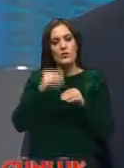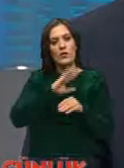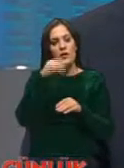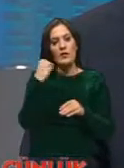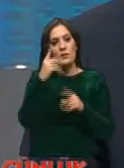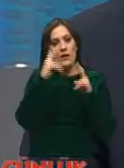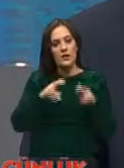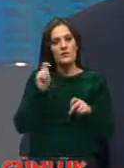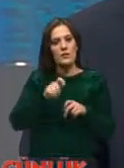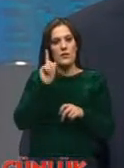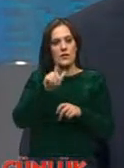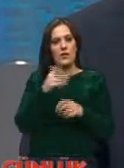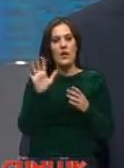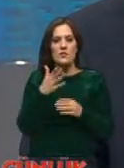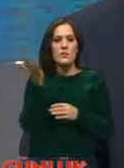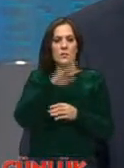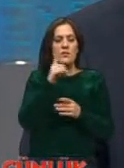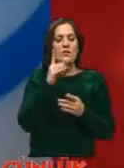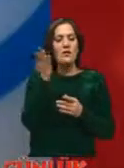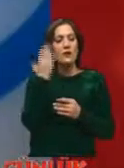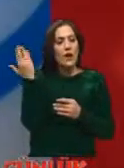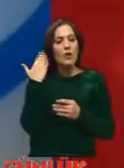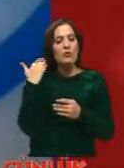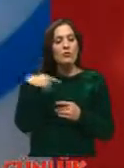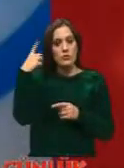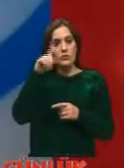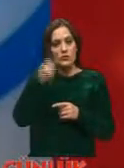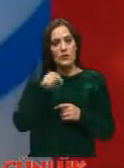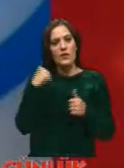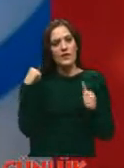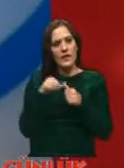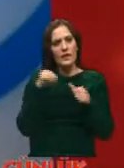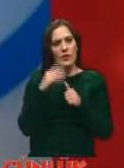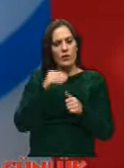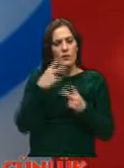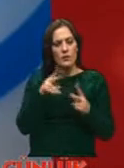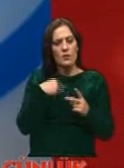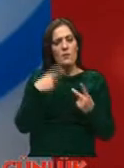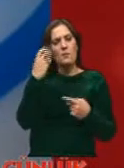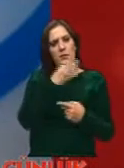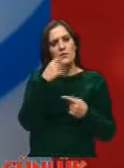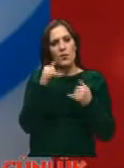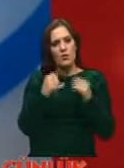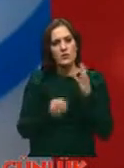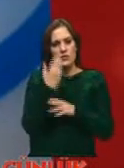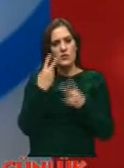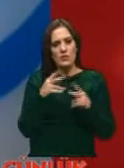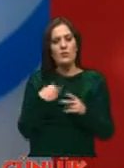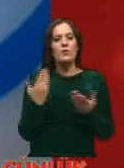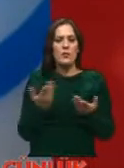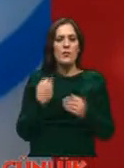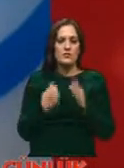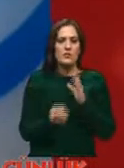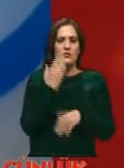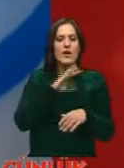İyi bir araştırma yapmak gerekiyor. Kesinlikle, acaba başkası daha önce düşündü mü? Böyle tekrarlar olabiliyor mu? Benzer oyunlar çıkabiliyor tabii mu? Tabii ki. Çıkıyor